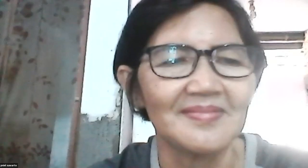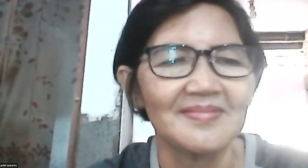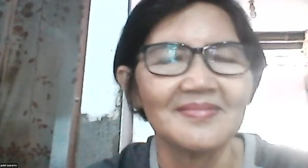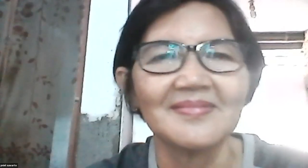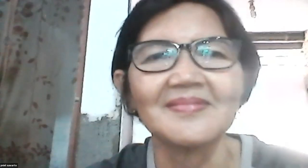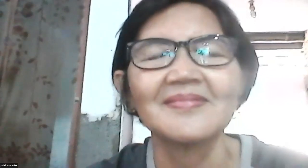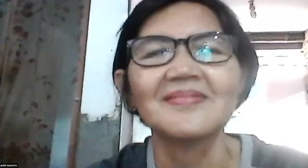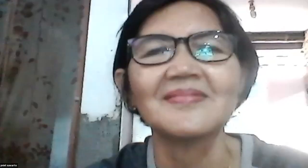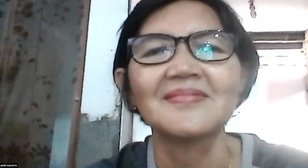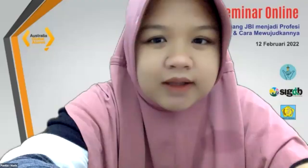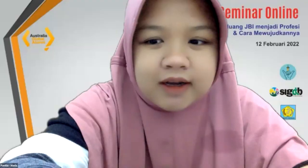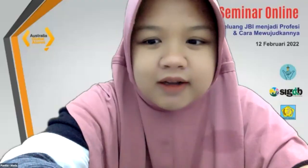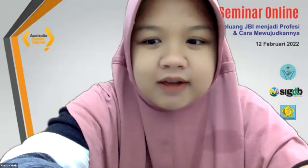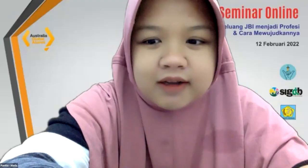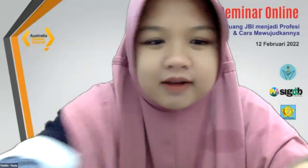12341234